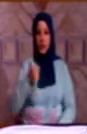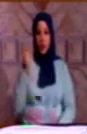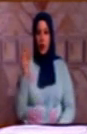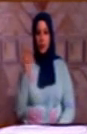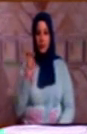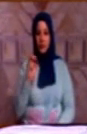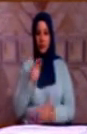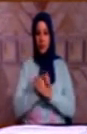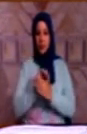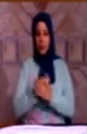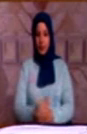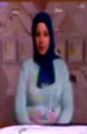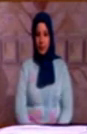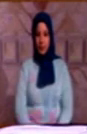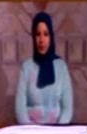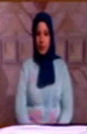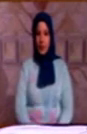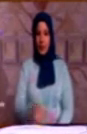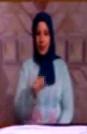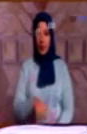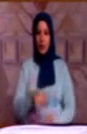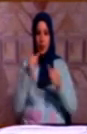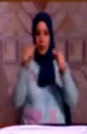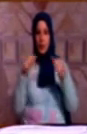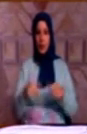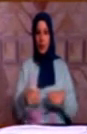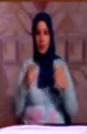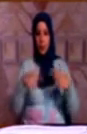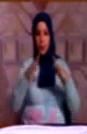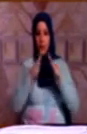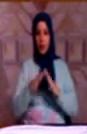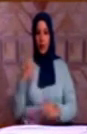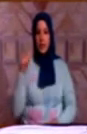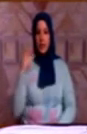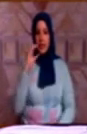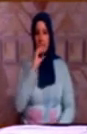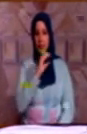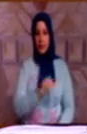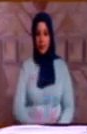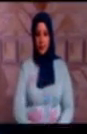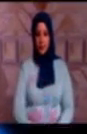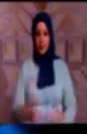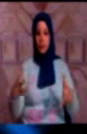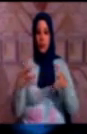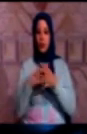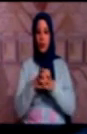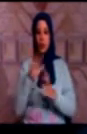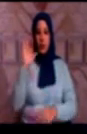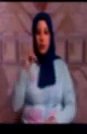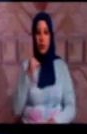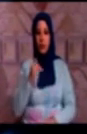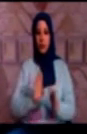زميلتي النهارده عاد الى ارض الوطن الرئيس عبد الفتاح السيسي من مشاركته في